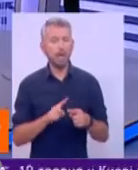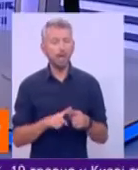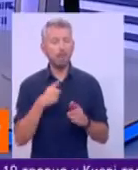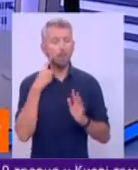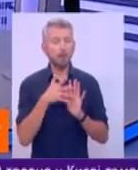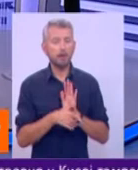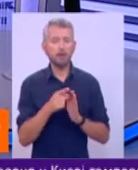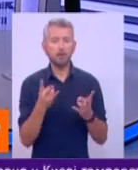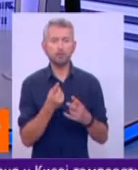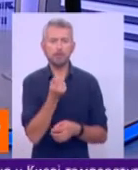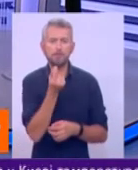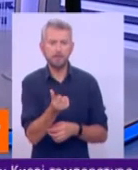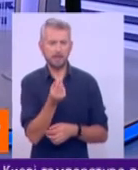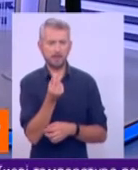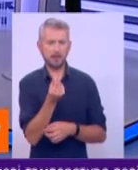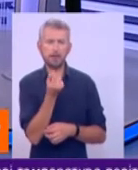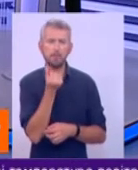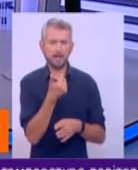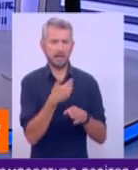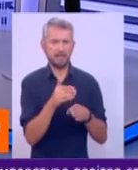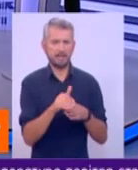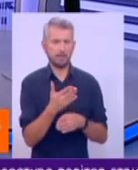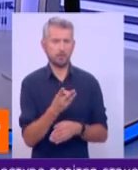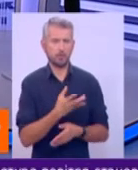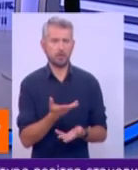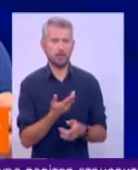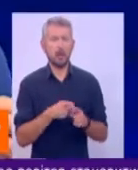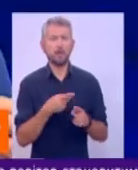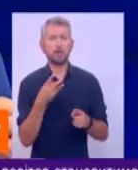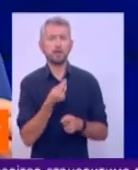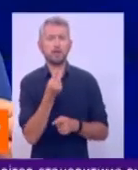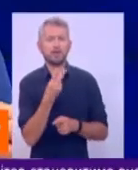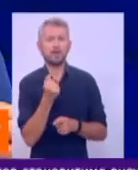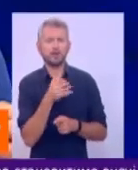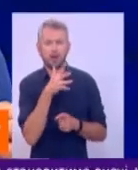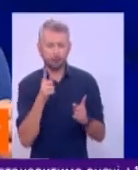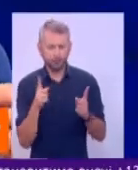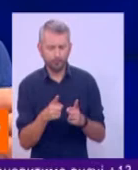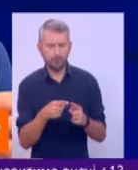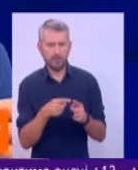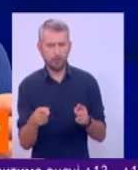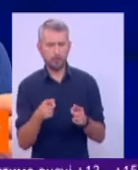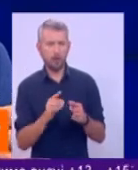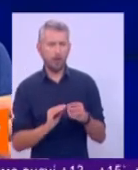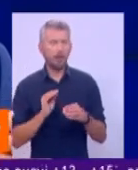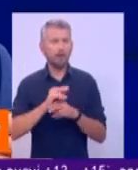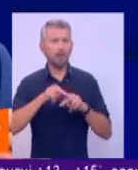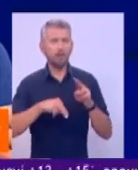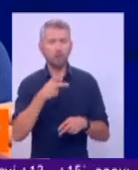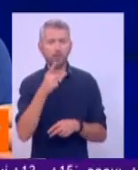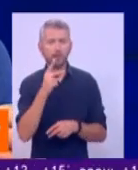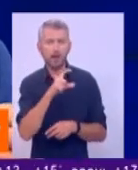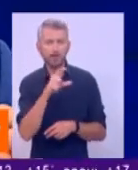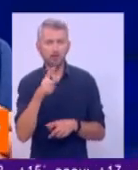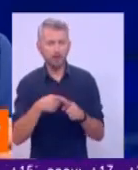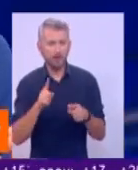потрібні мікро-деньги, це потрібні мікро-кредити. Это нужны деньги на краткосрочный период. То есть надстроить полтора этажа,